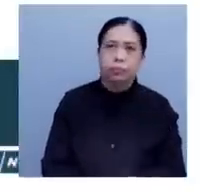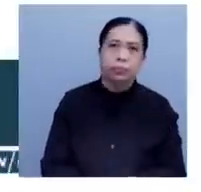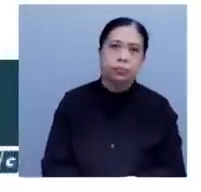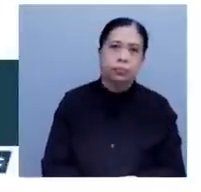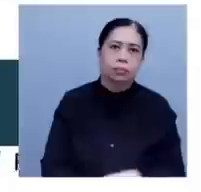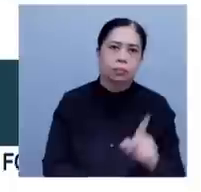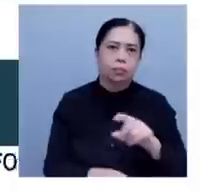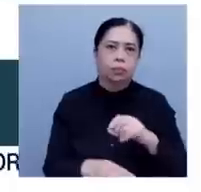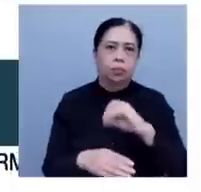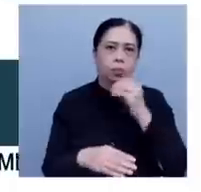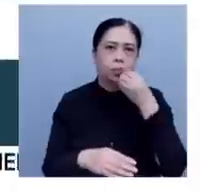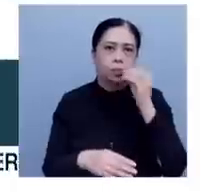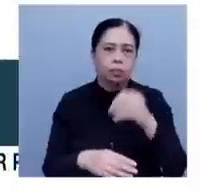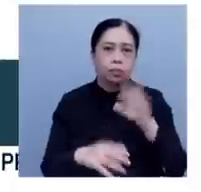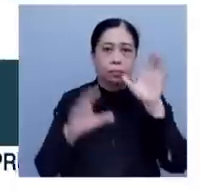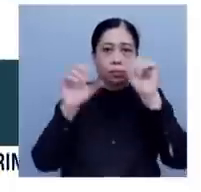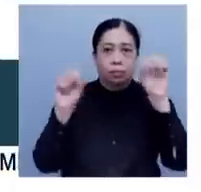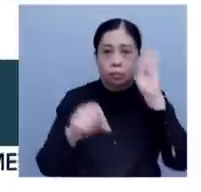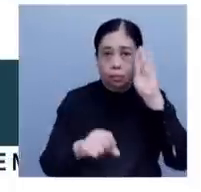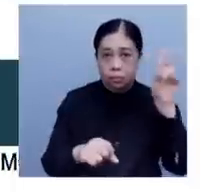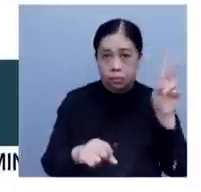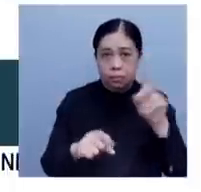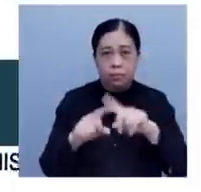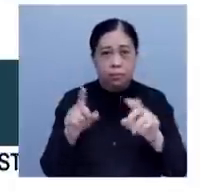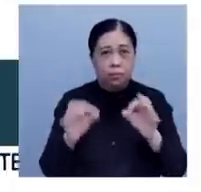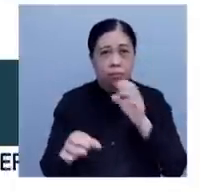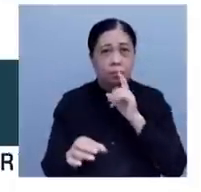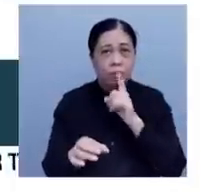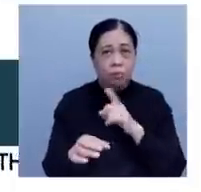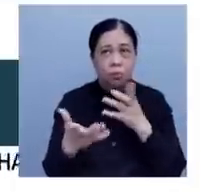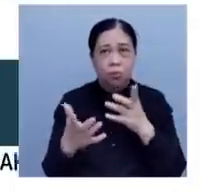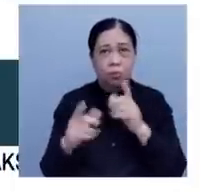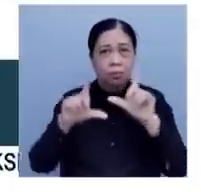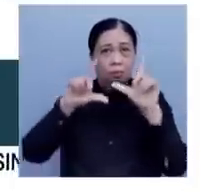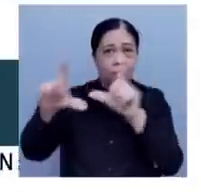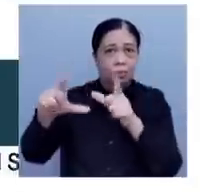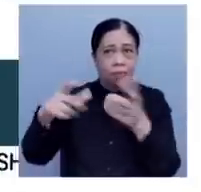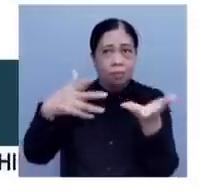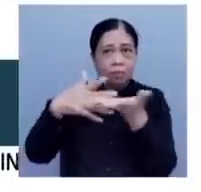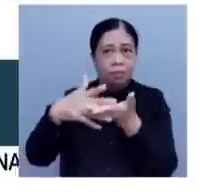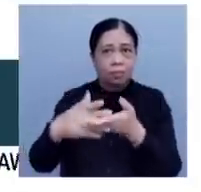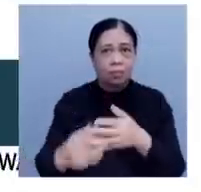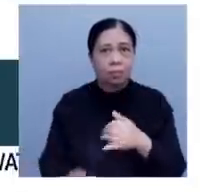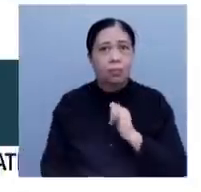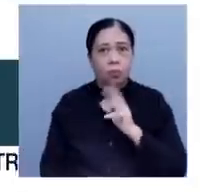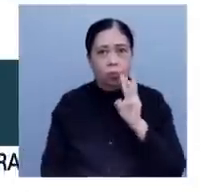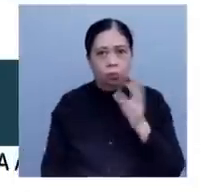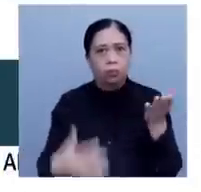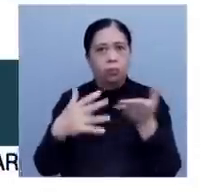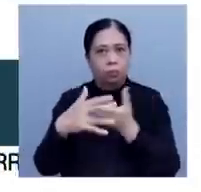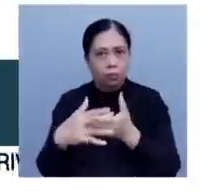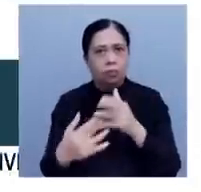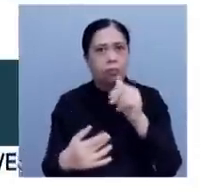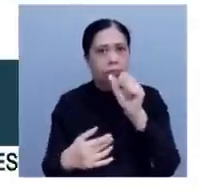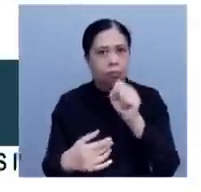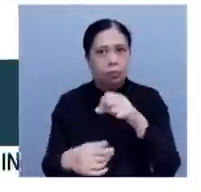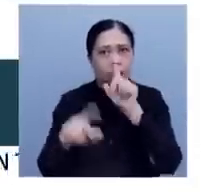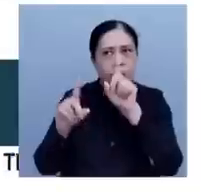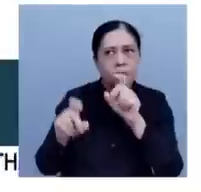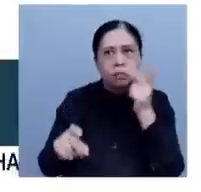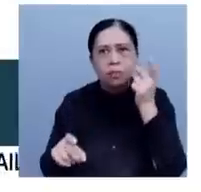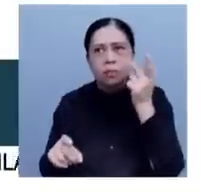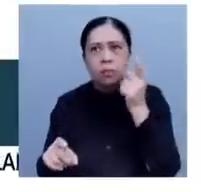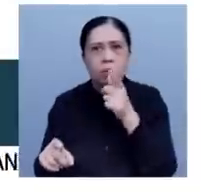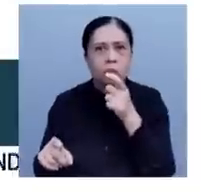ng order ng ating Pangulo. Pero kung talagang walang bibidemanda, I will file a suit to test the waters